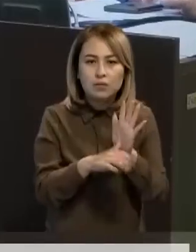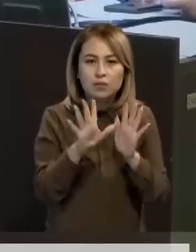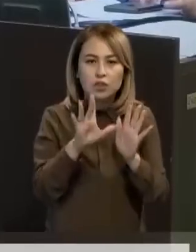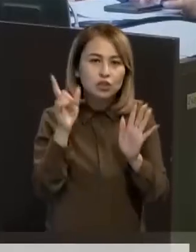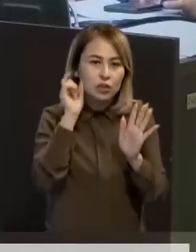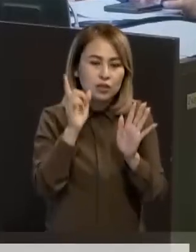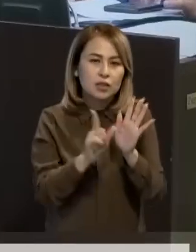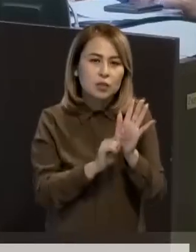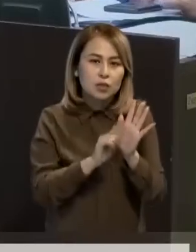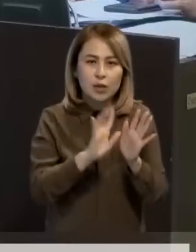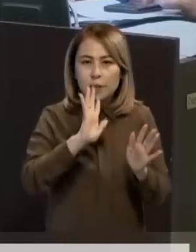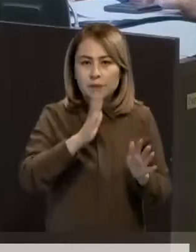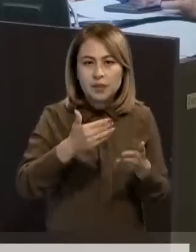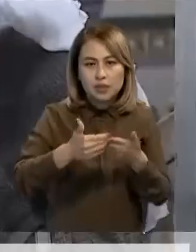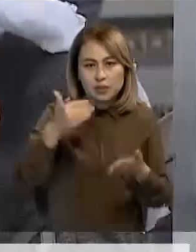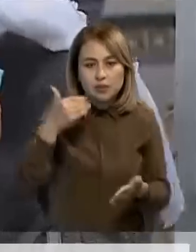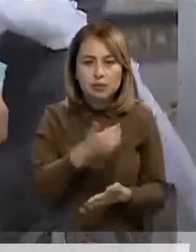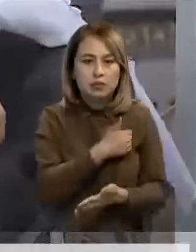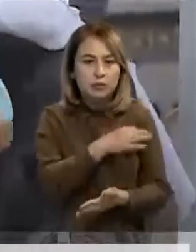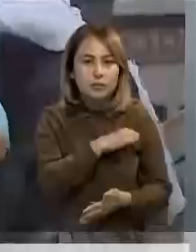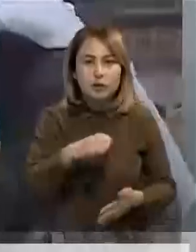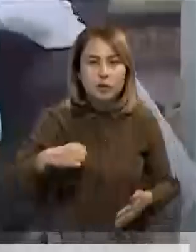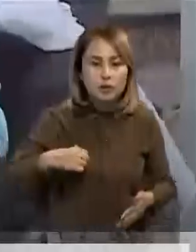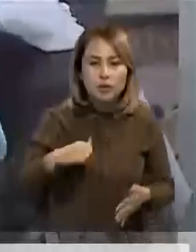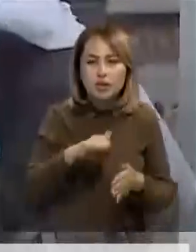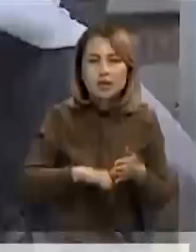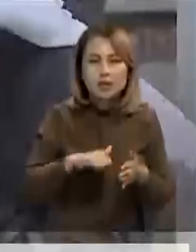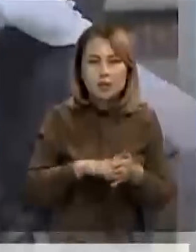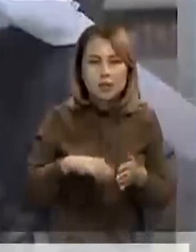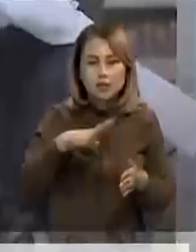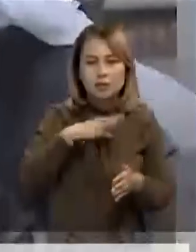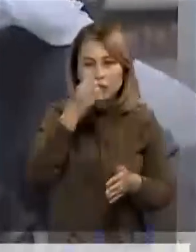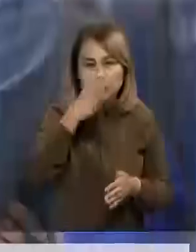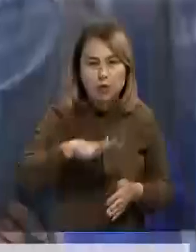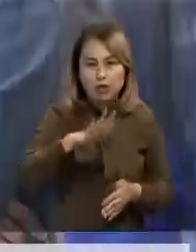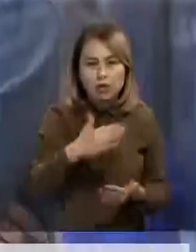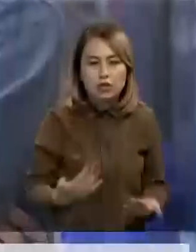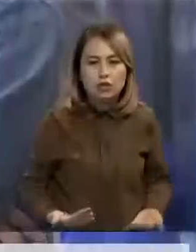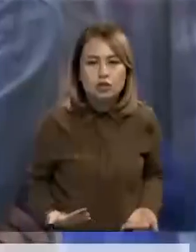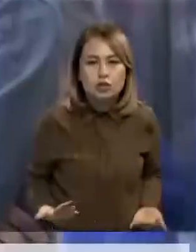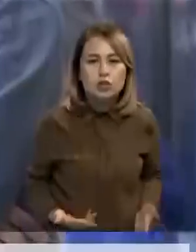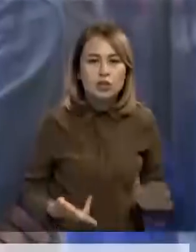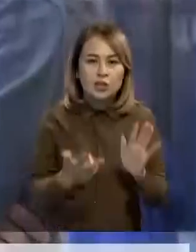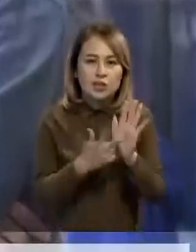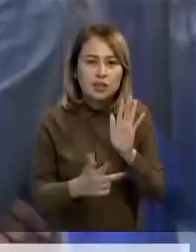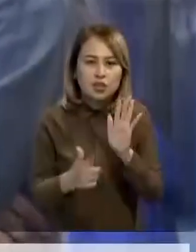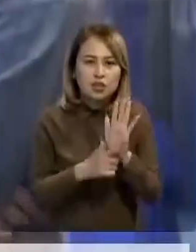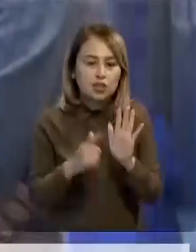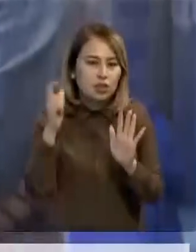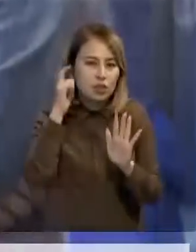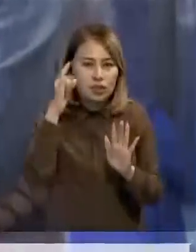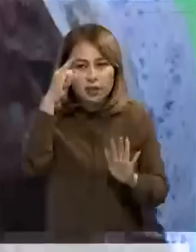зейнетке шығады. 5 жыл ерте кетем десе де өз еркі. Себебі күншығыс елінде өмір сүру ұзақтығы 87 жасты